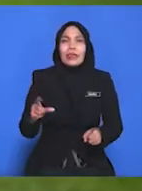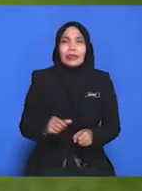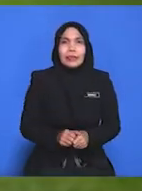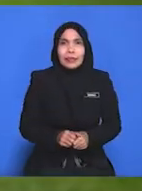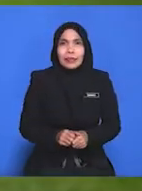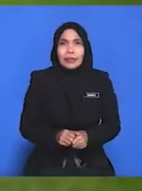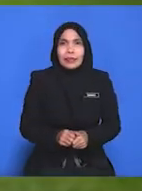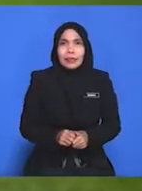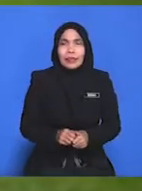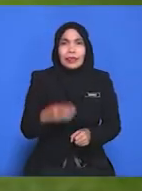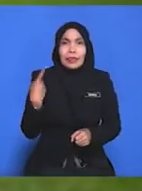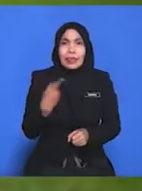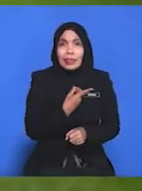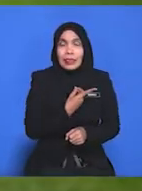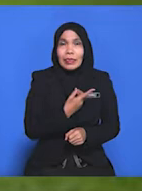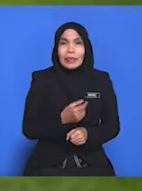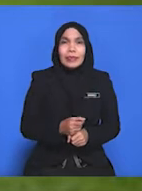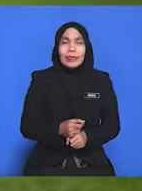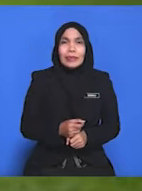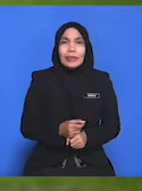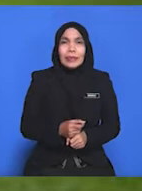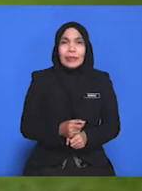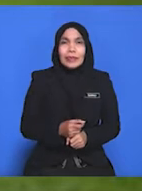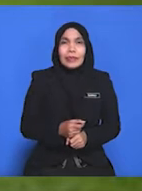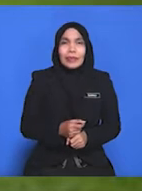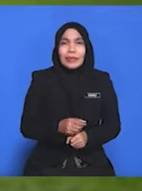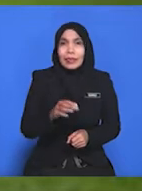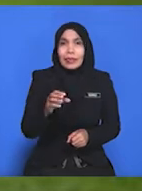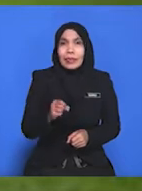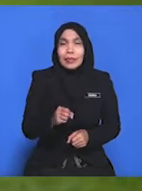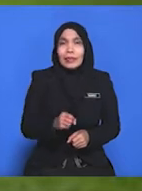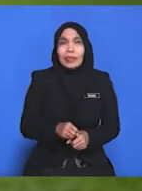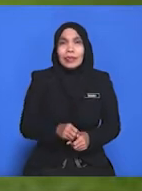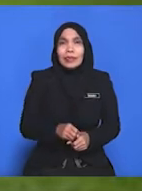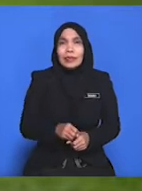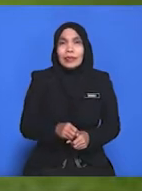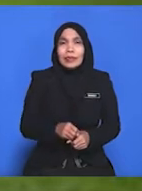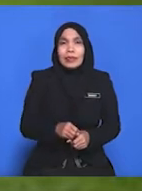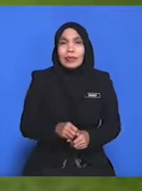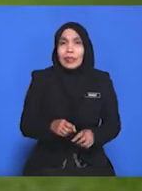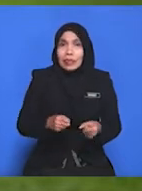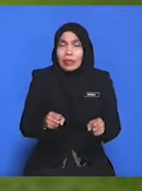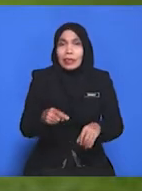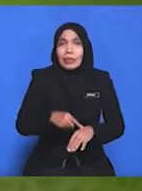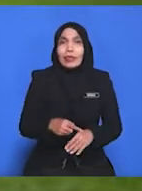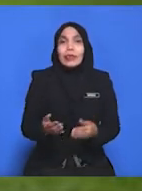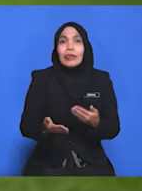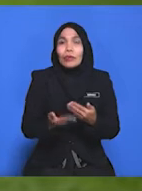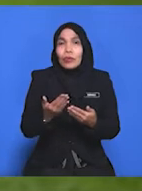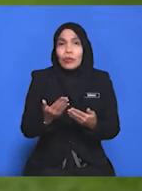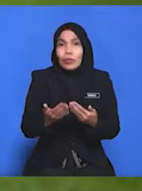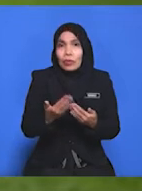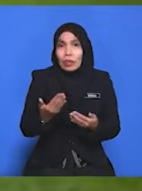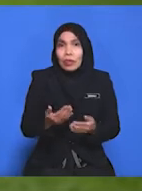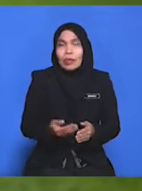simpulkan bahawa sistem pertandingan ini merupakan satu sistem pertandingan yang murah, mudah,